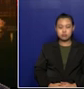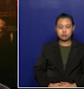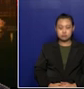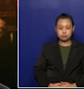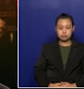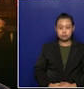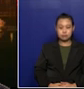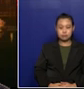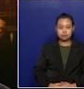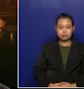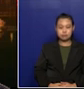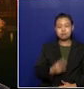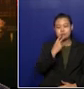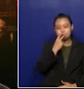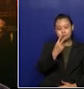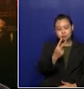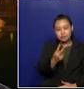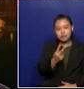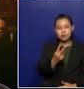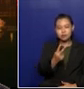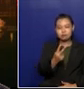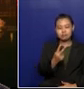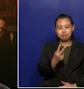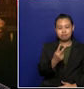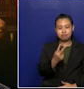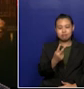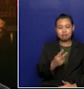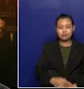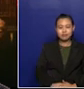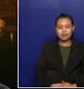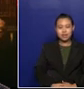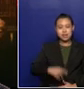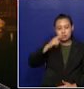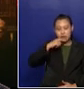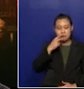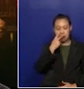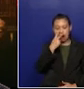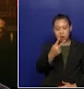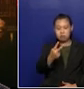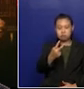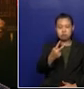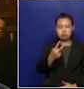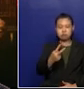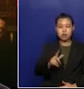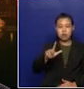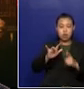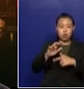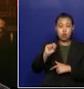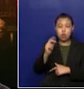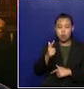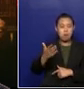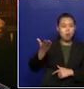ชร์สไลด์ไว้ดูนานหน่อยมันจะได้ทิ่มหูทิ่มตาคนไทยในประเทศจะได้เห็นนะว่าโลกมันเพิ่งมาเกิด